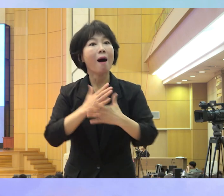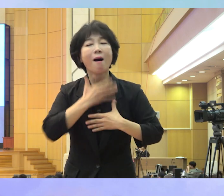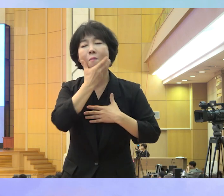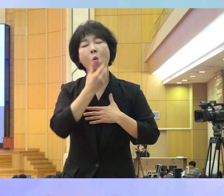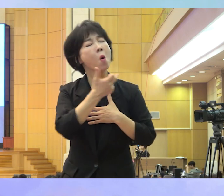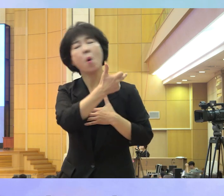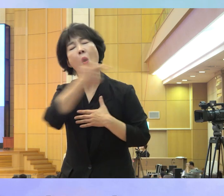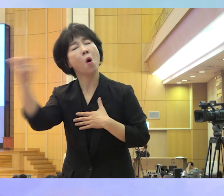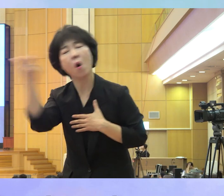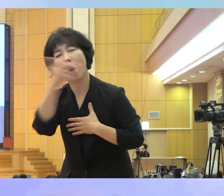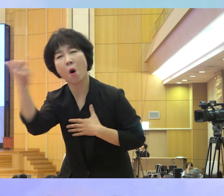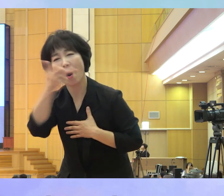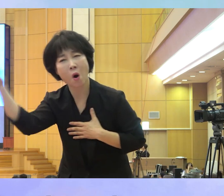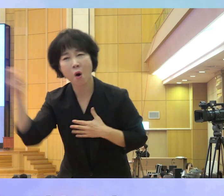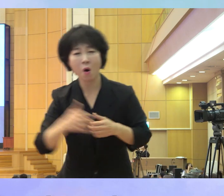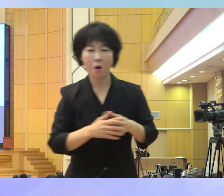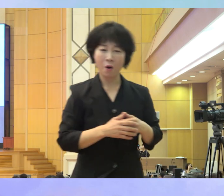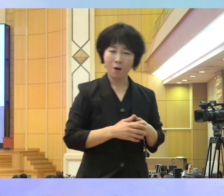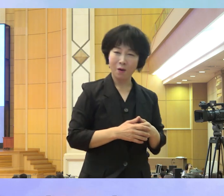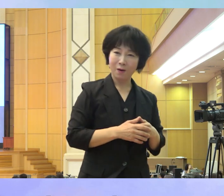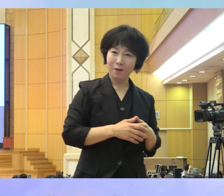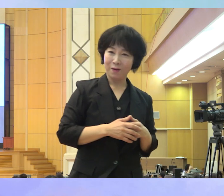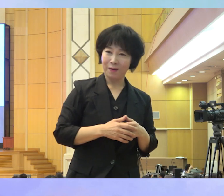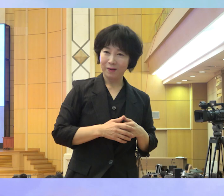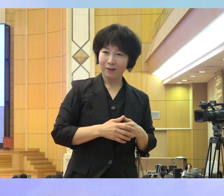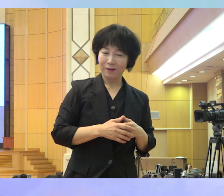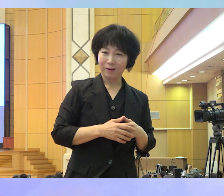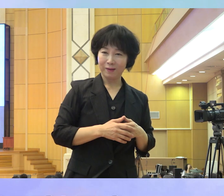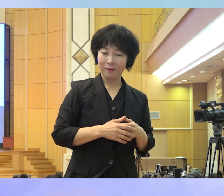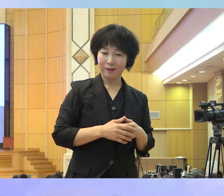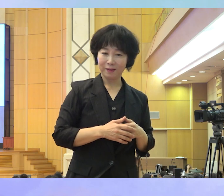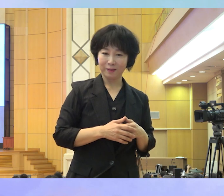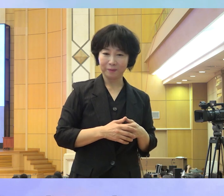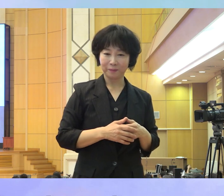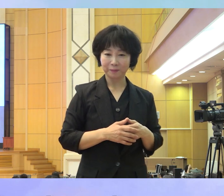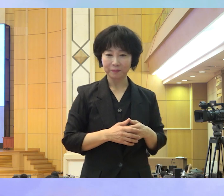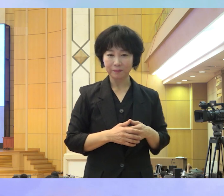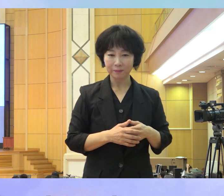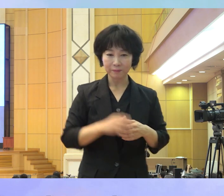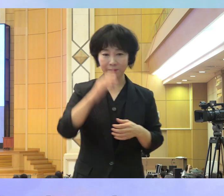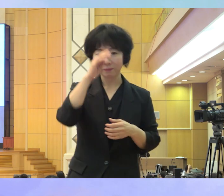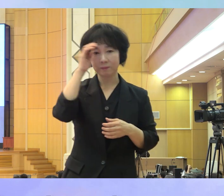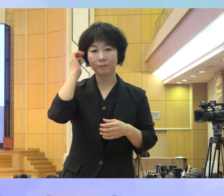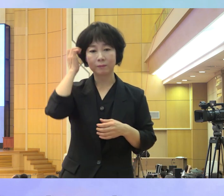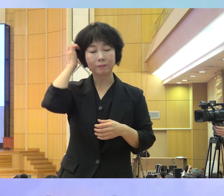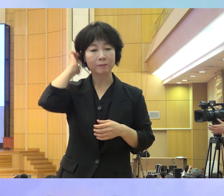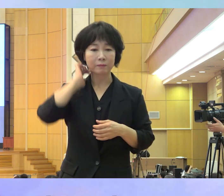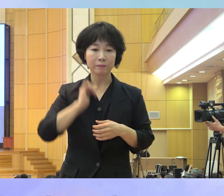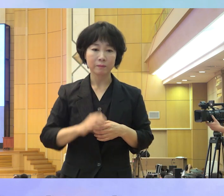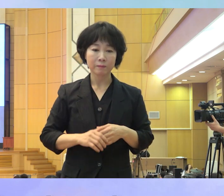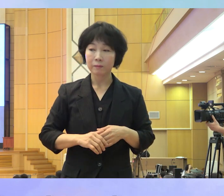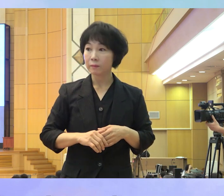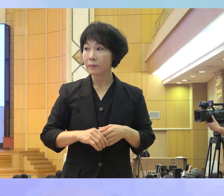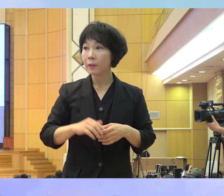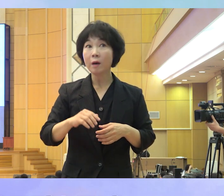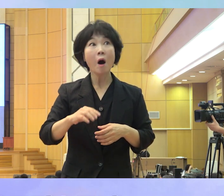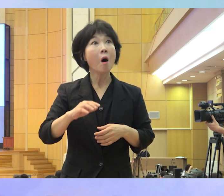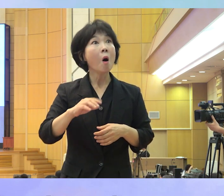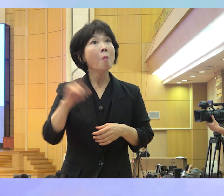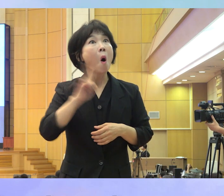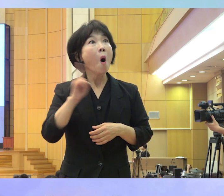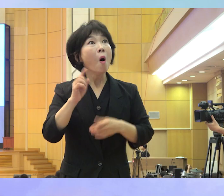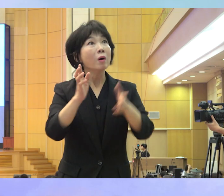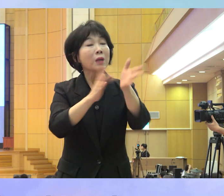17장 23절 보니까 죽임을 당하고 3일 만에 살아나리라 하시니 제자들이 매우 근심하더라. 그러니까 예수님이 죽었다가 살아날 걸